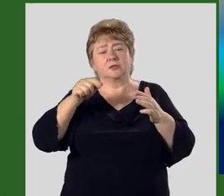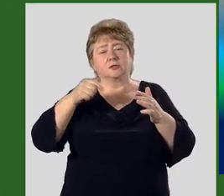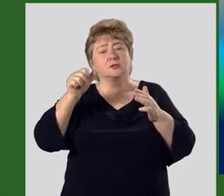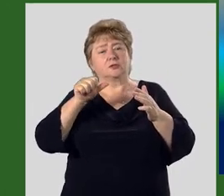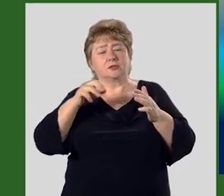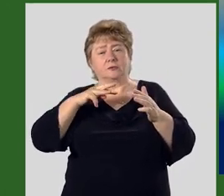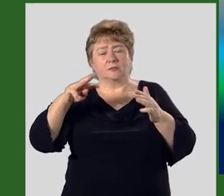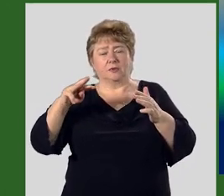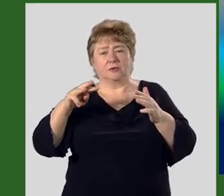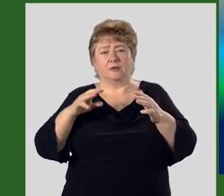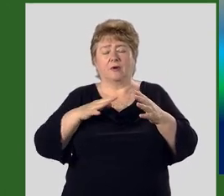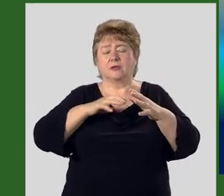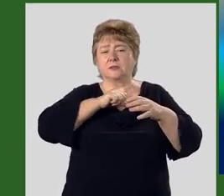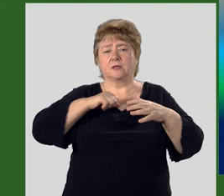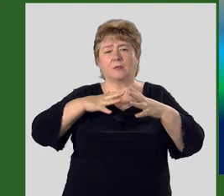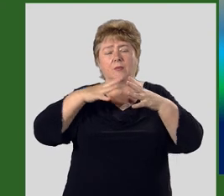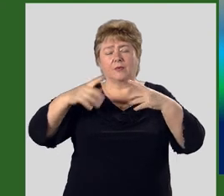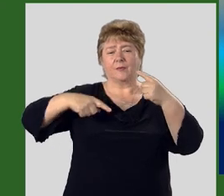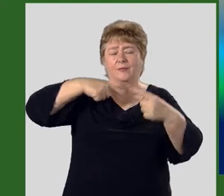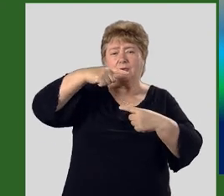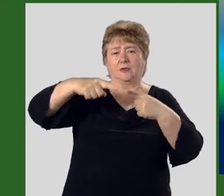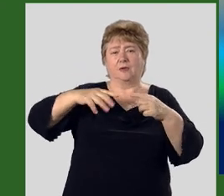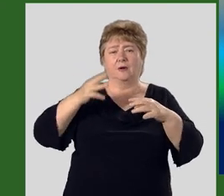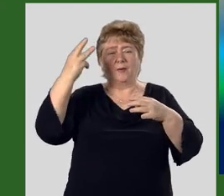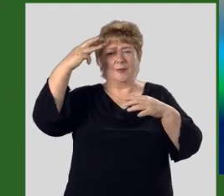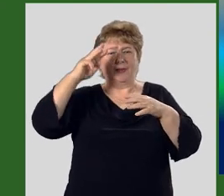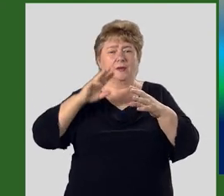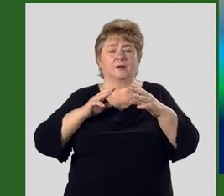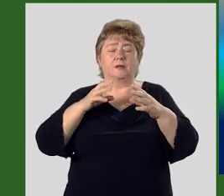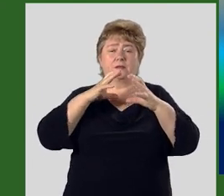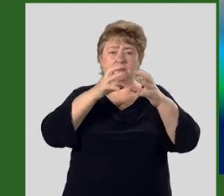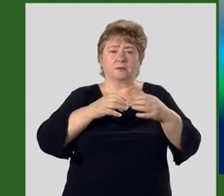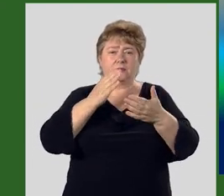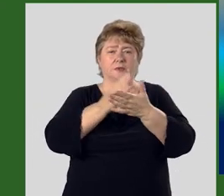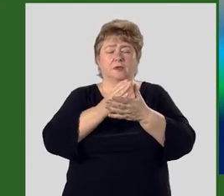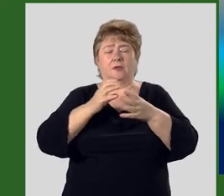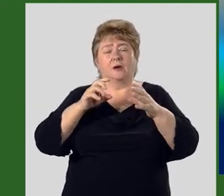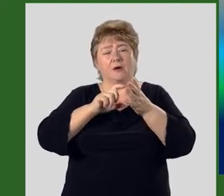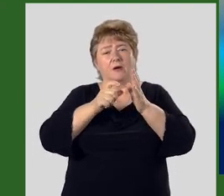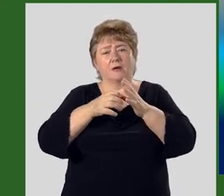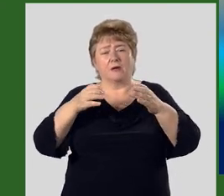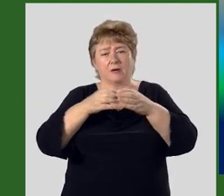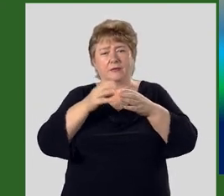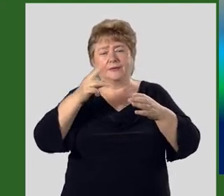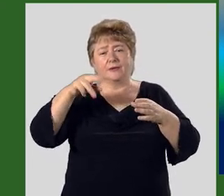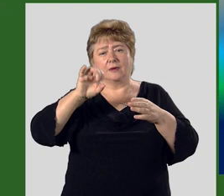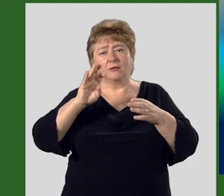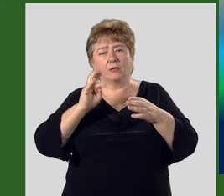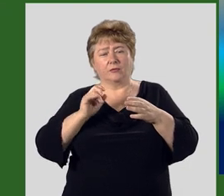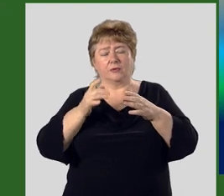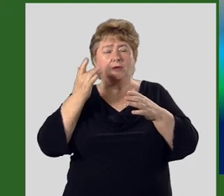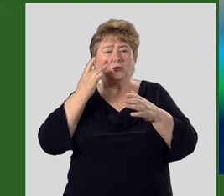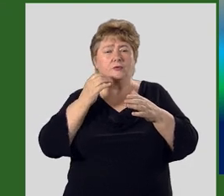метра. Самая большая в мире вращающаяся модель Земли расположена в офисе компании DeLorme,